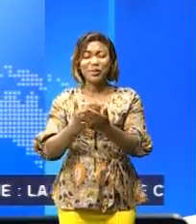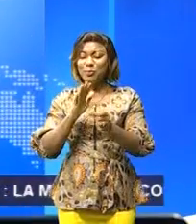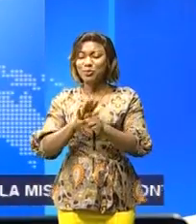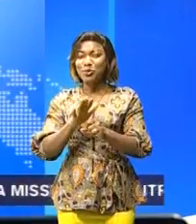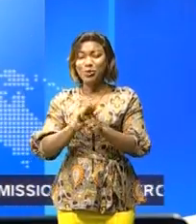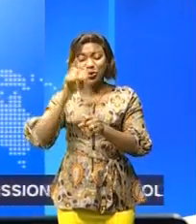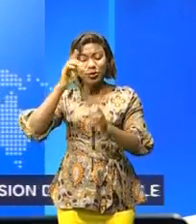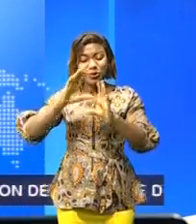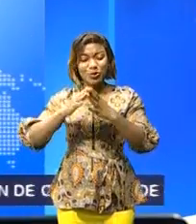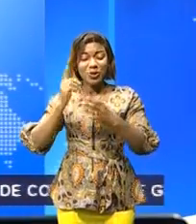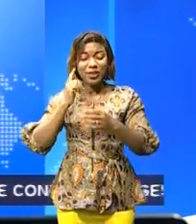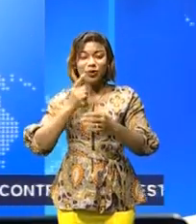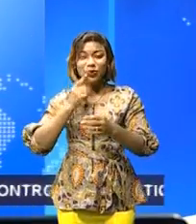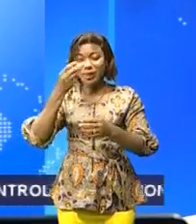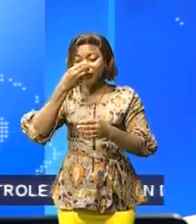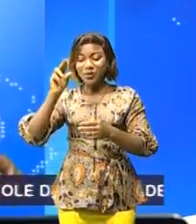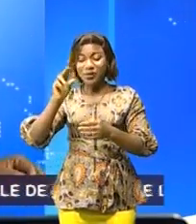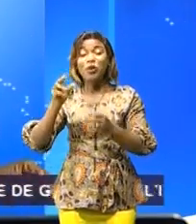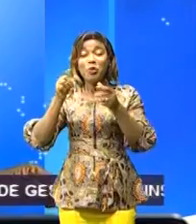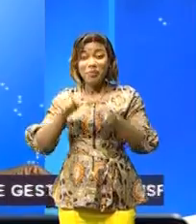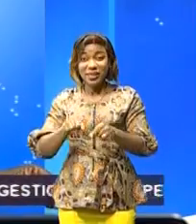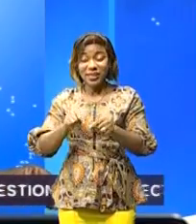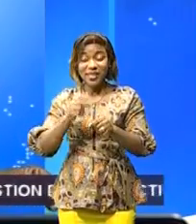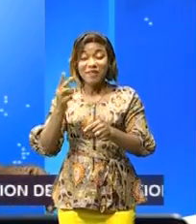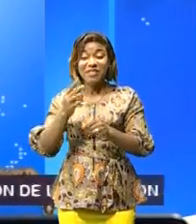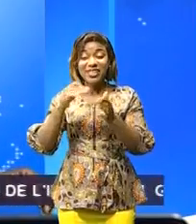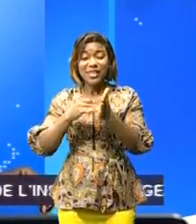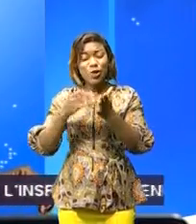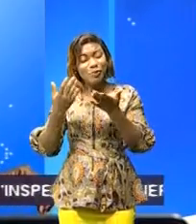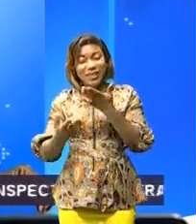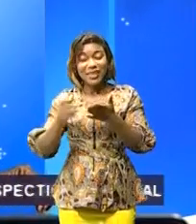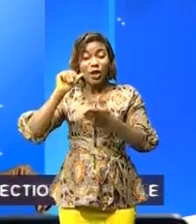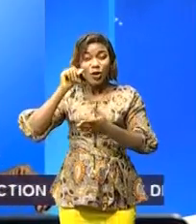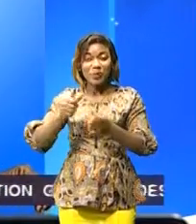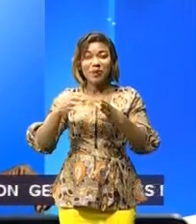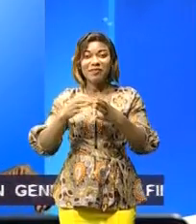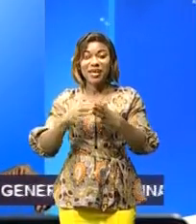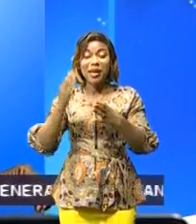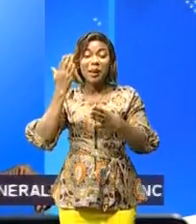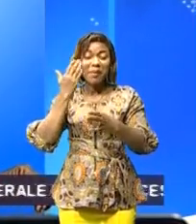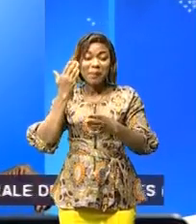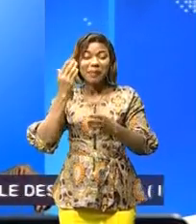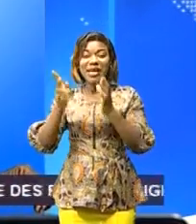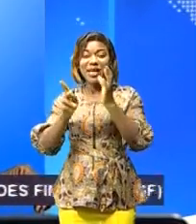votre attention soutenue dans ce journal. Retrouvez à 20h Sandra Nyangui pour la suite